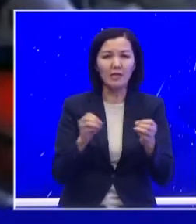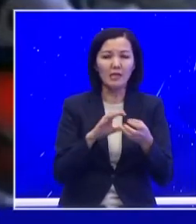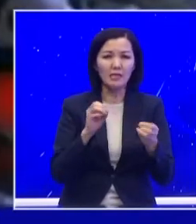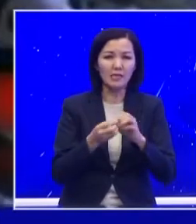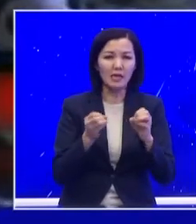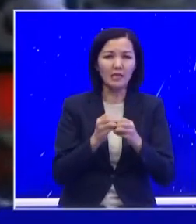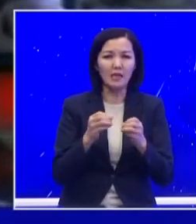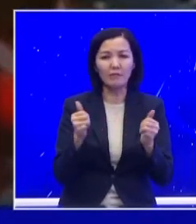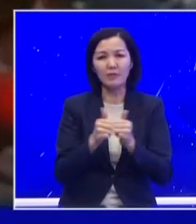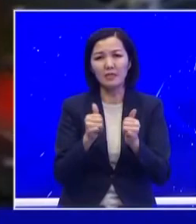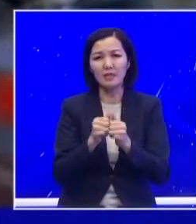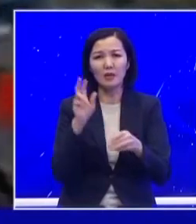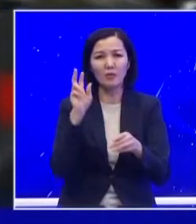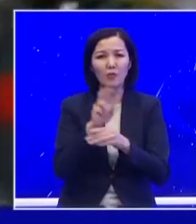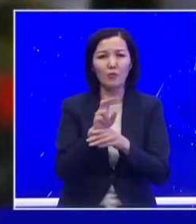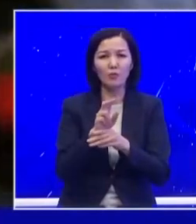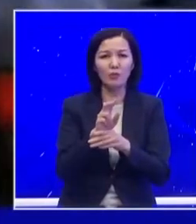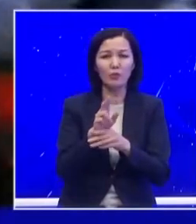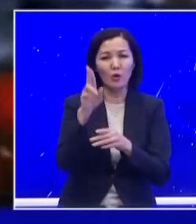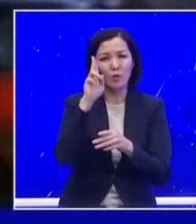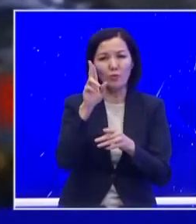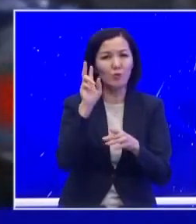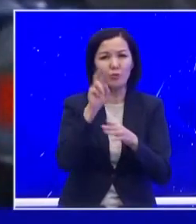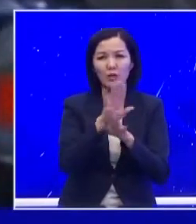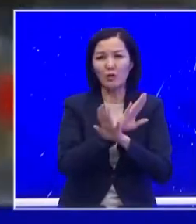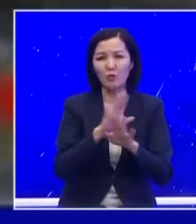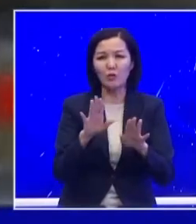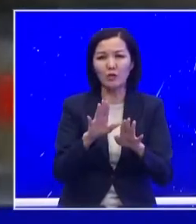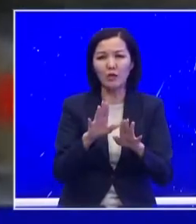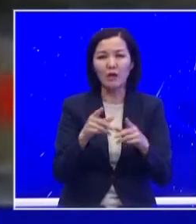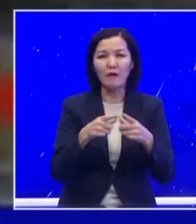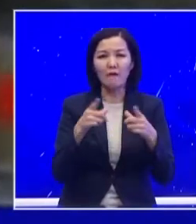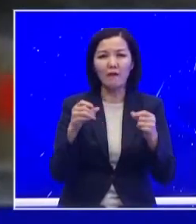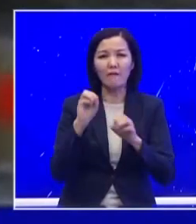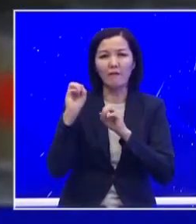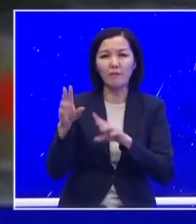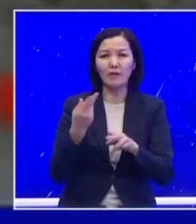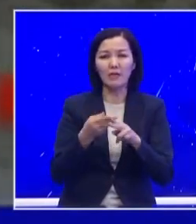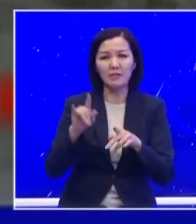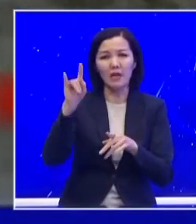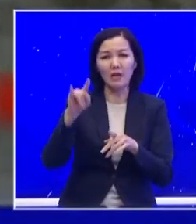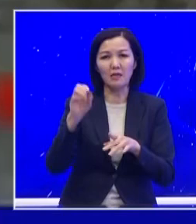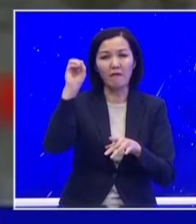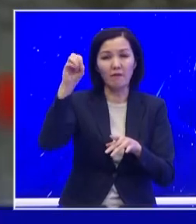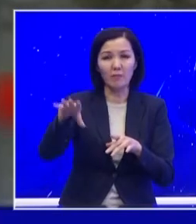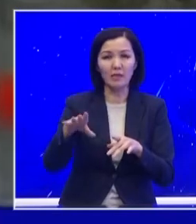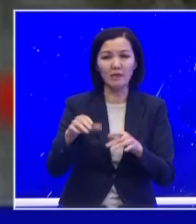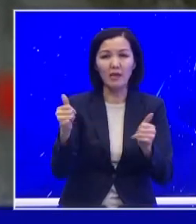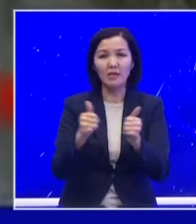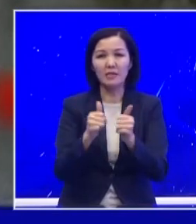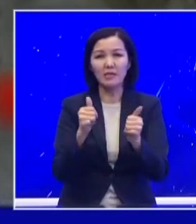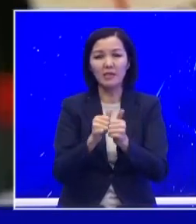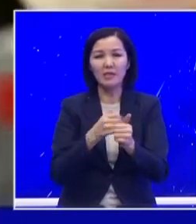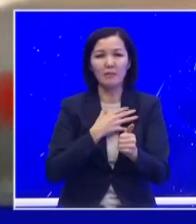соседями она не посещает общую уборную, поэтому справляет нужду в пакетике и выбрасывает из окна. Ее соседи оказались в